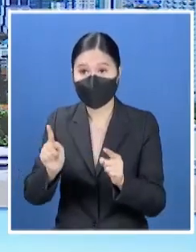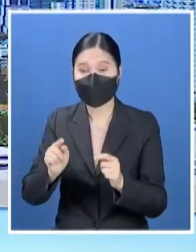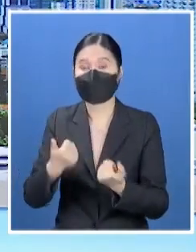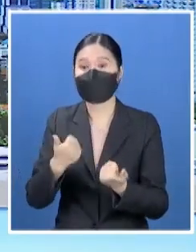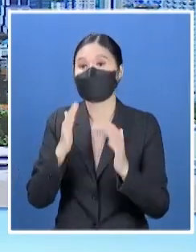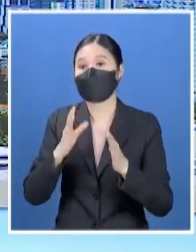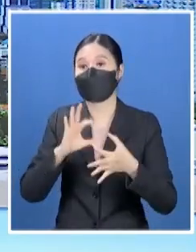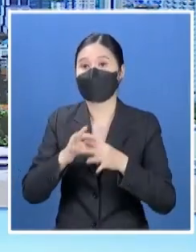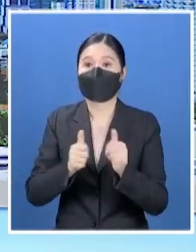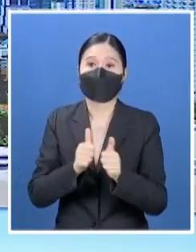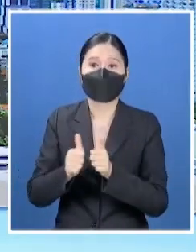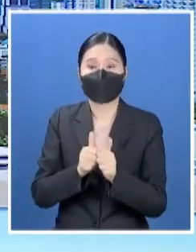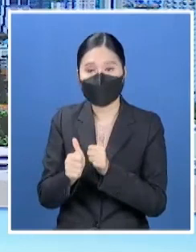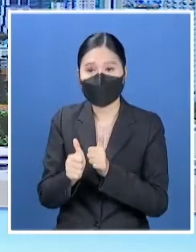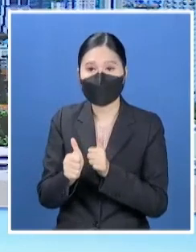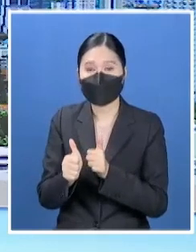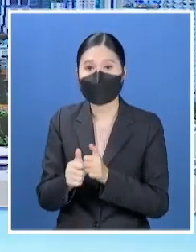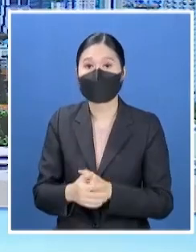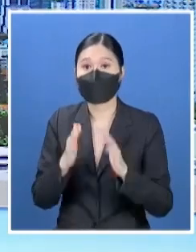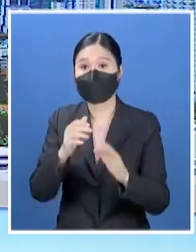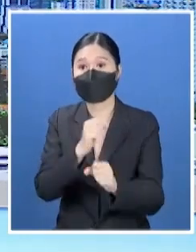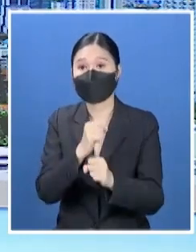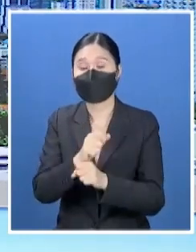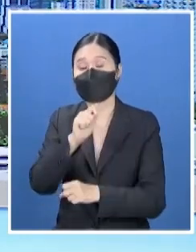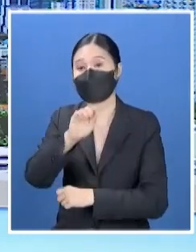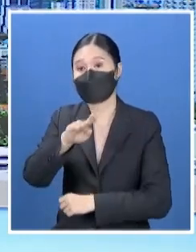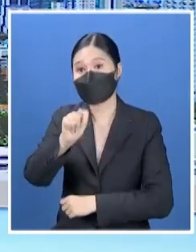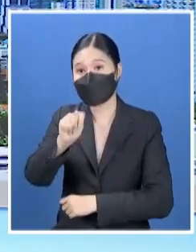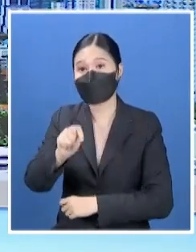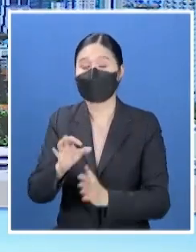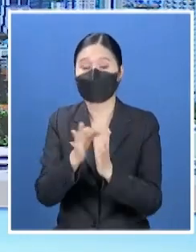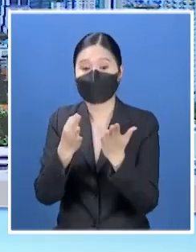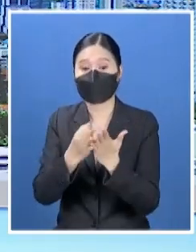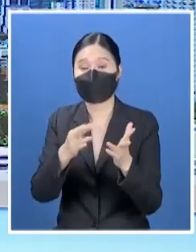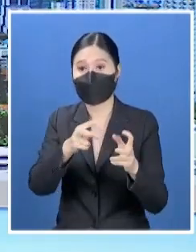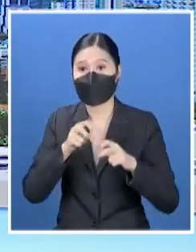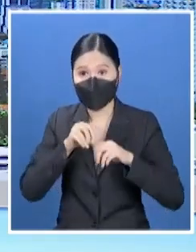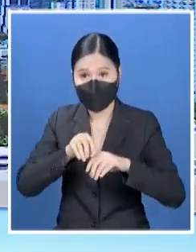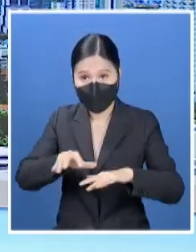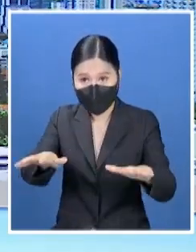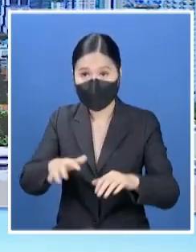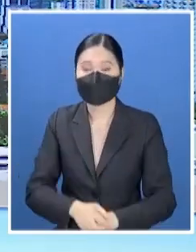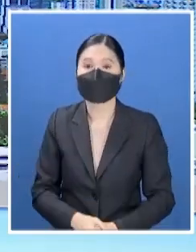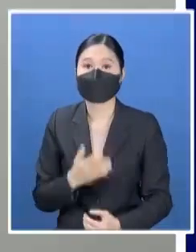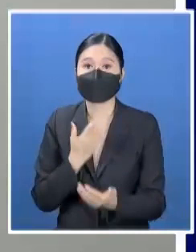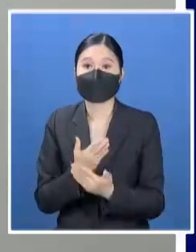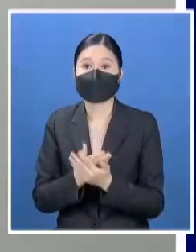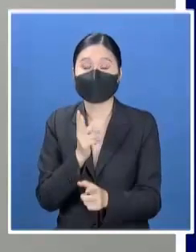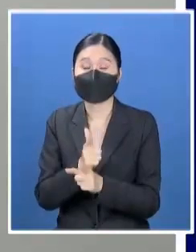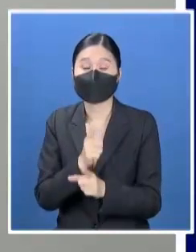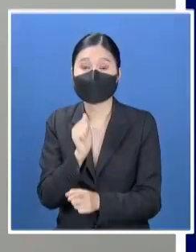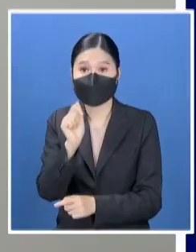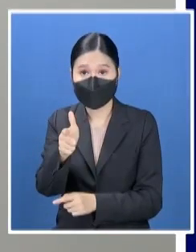พอมีนักกีฬามาแข่งปั๊บปรากฏทางเจ้าหน้าที่ของอบตเองไปโพสFacebookนะบอกว่าเนี่ยเบี้ยเลี้ยงนักกีฬา